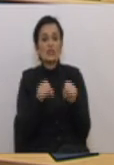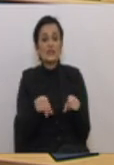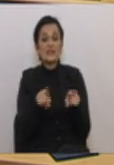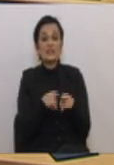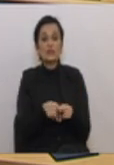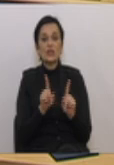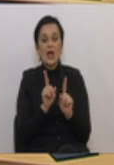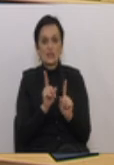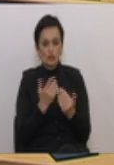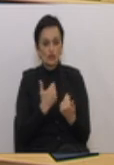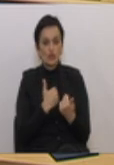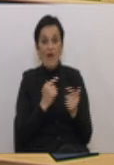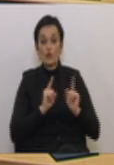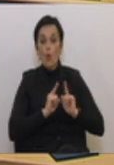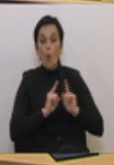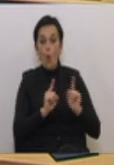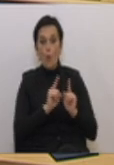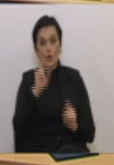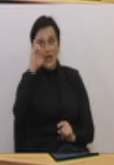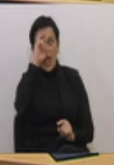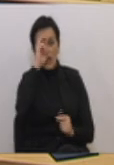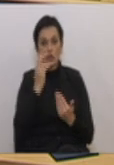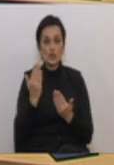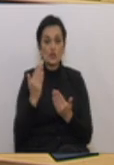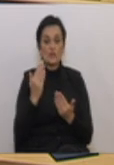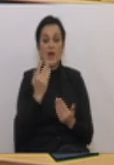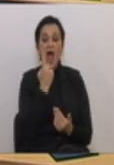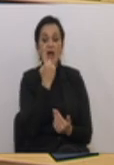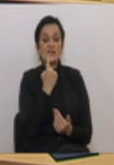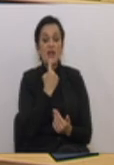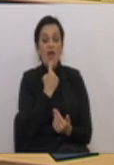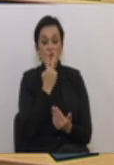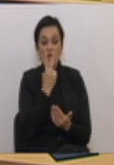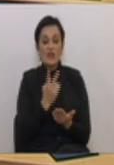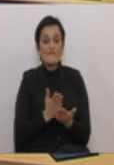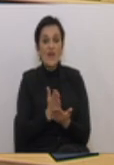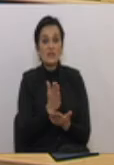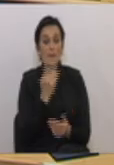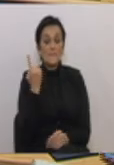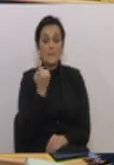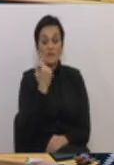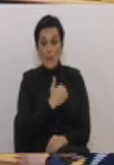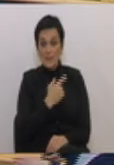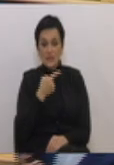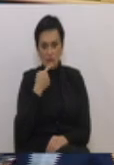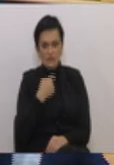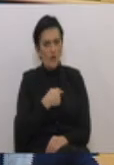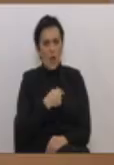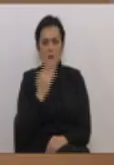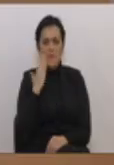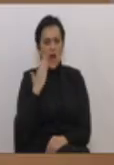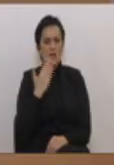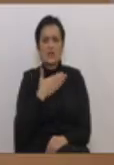რომ რაზეც ჩვენ ოპოზიციას და ხელისუფლებას საერთო ენა გვენახა. Პირველი, რაც მინდა ვთქვა, რომ მე მართლა არ მინდა